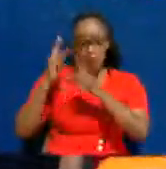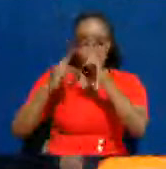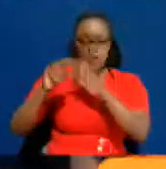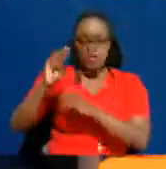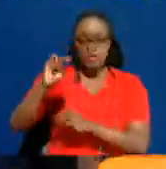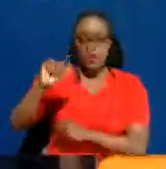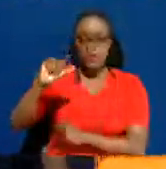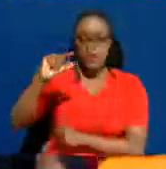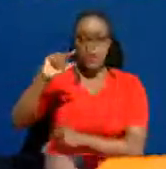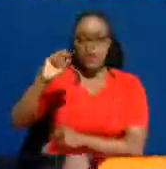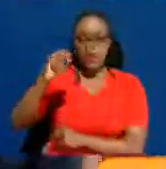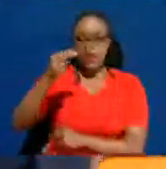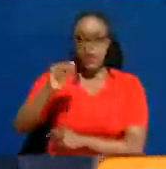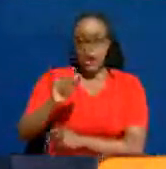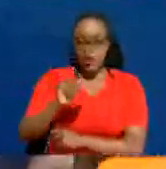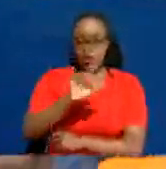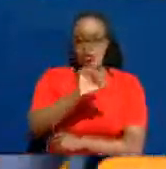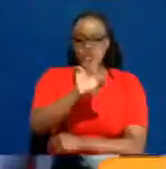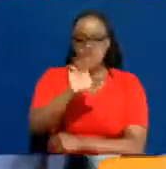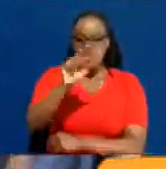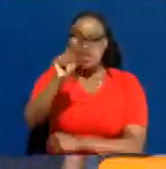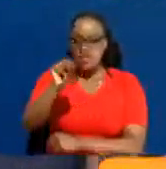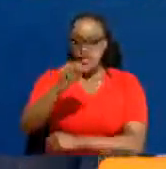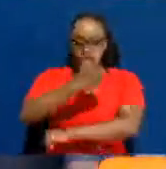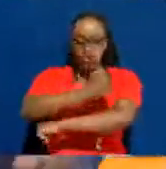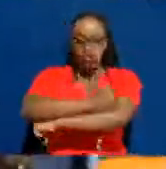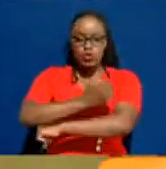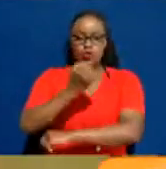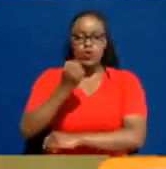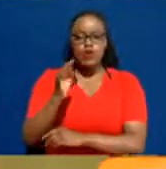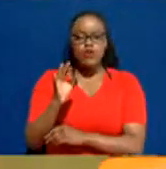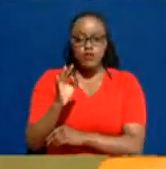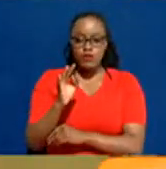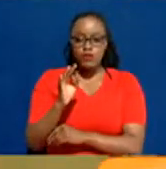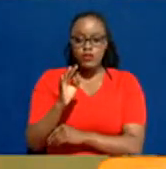Magoha was the dean of the School of